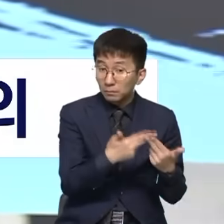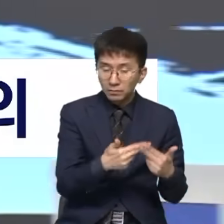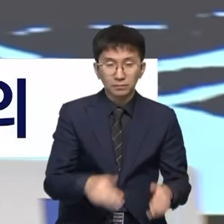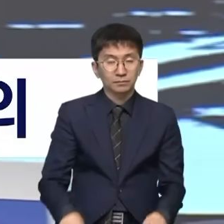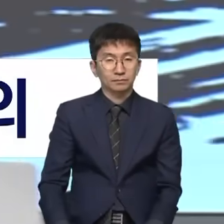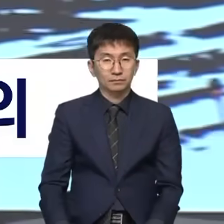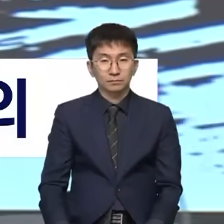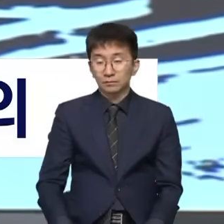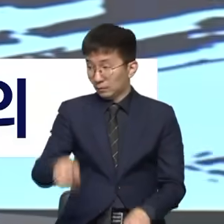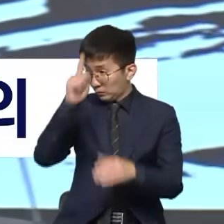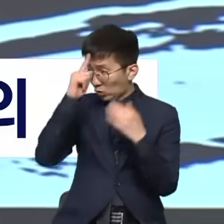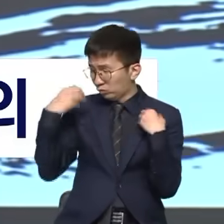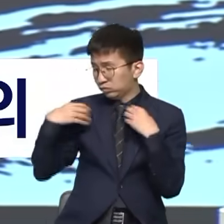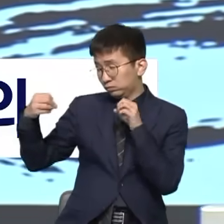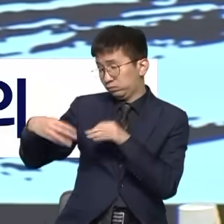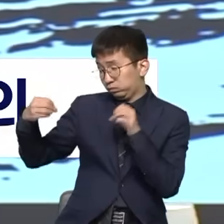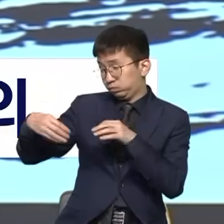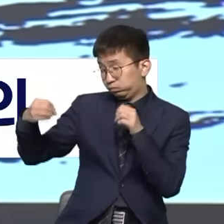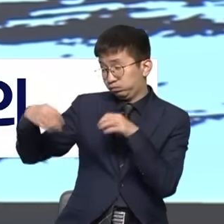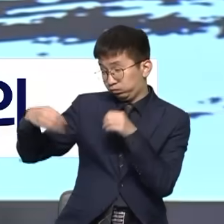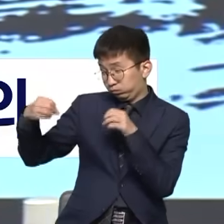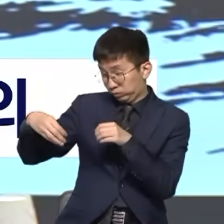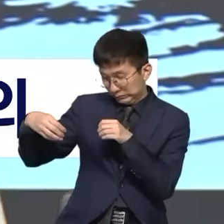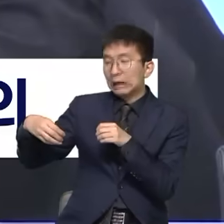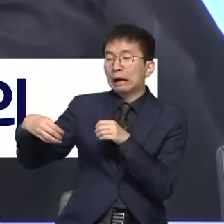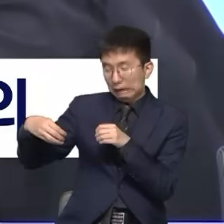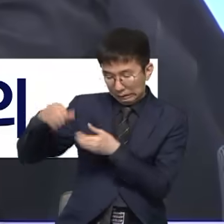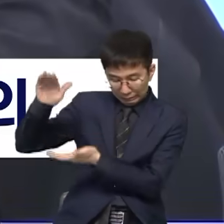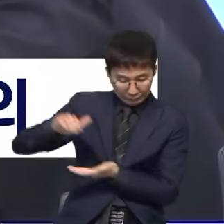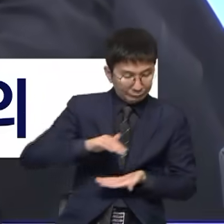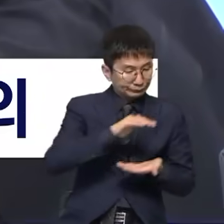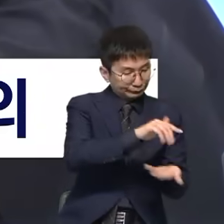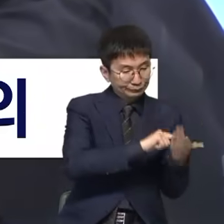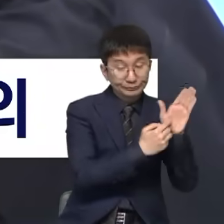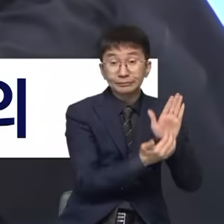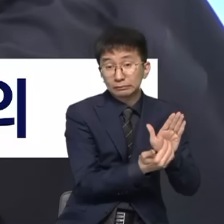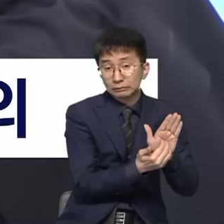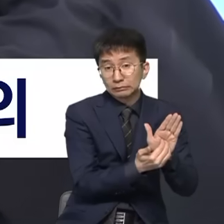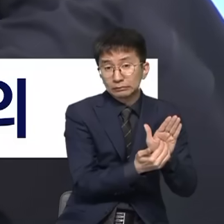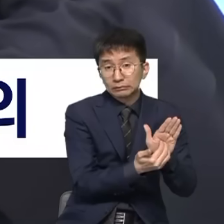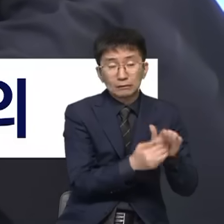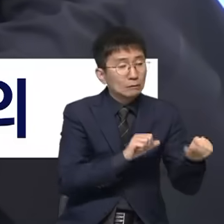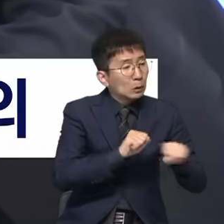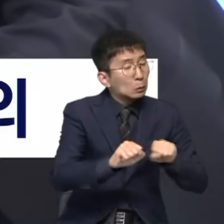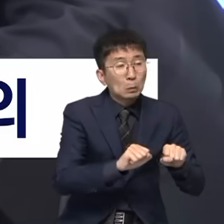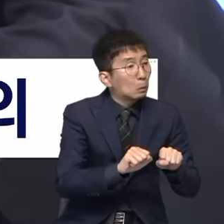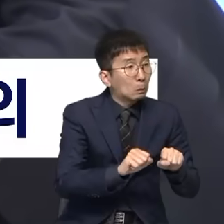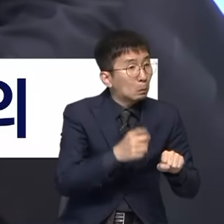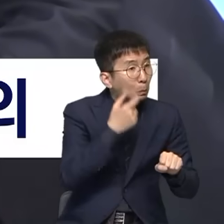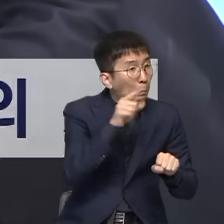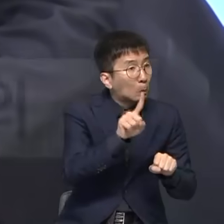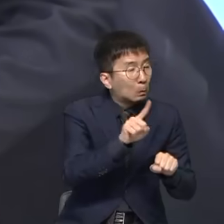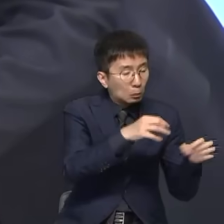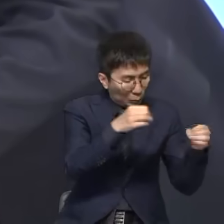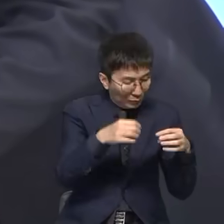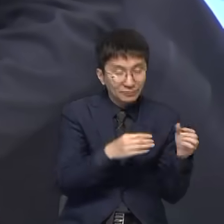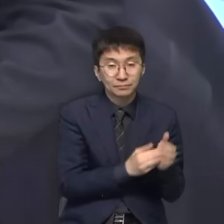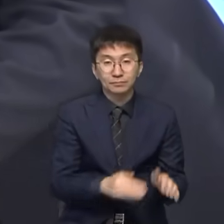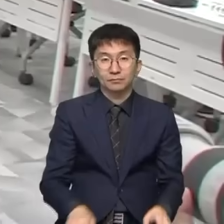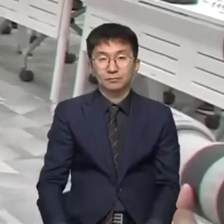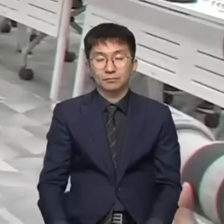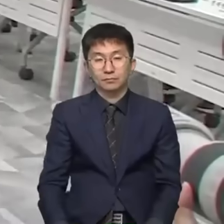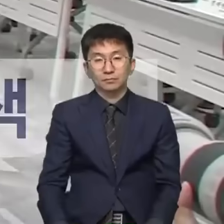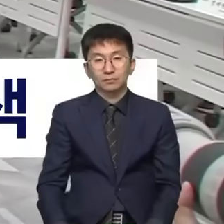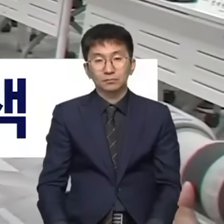통해 정부와 수차례 접촉해 파악한 내용을 공유하고 어떻게 대응할 건지 수위를 논의하고 있는 걸로 알려졌습니다. 다만